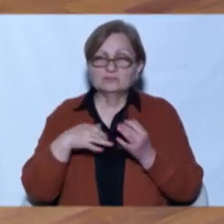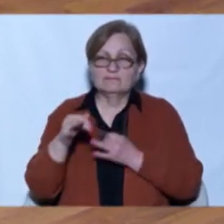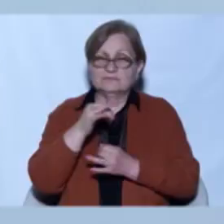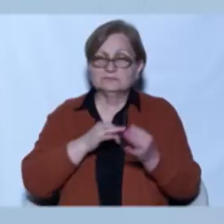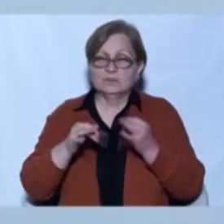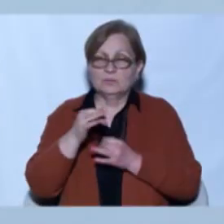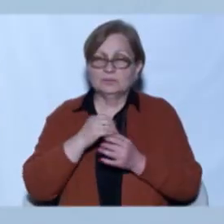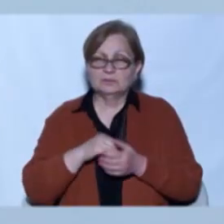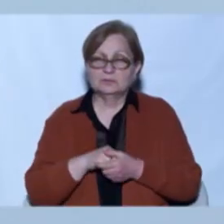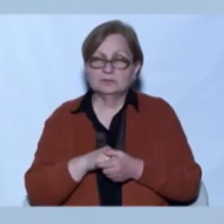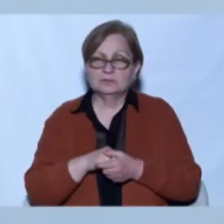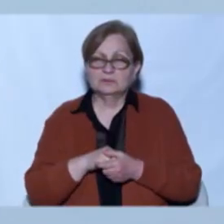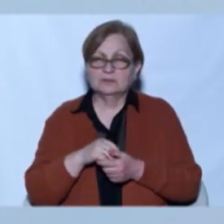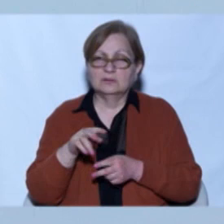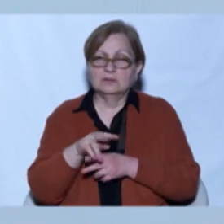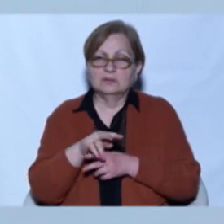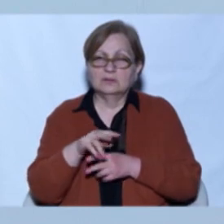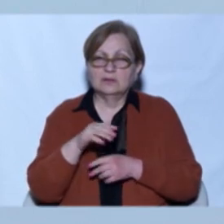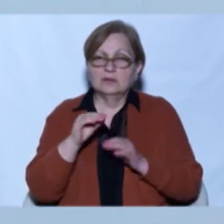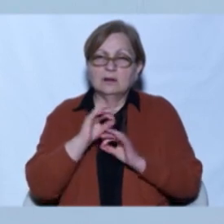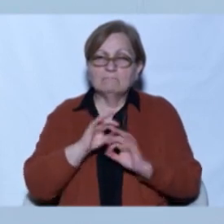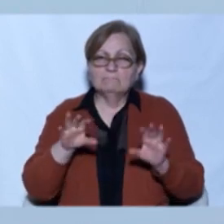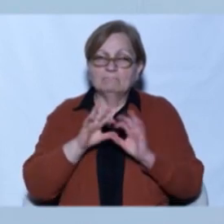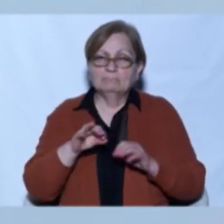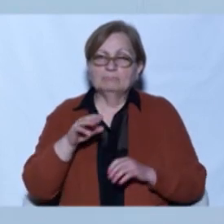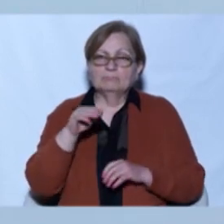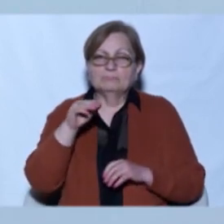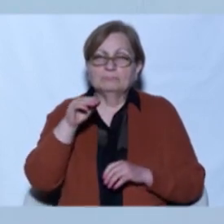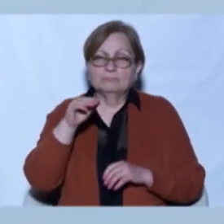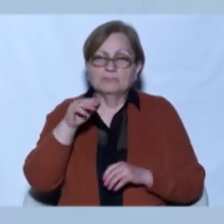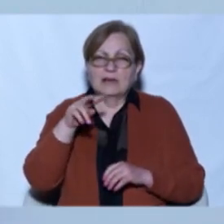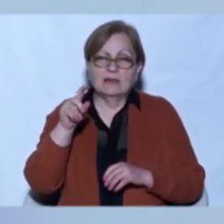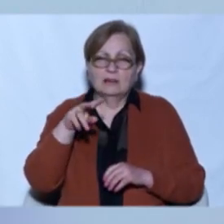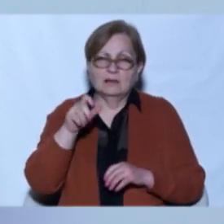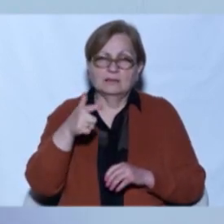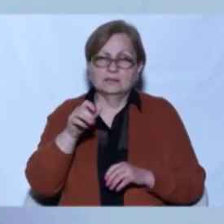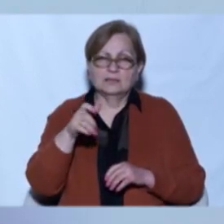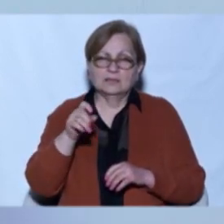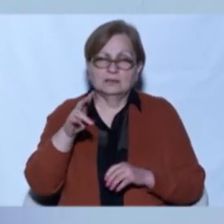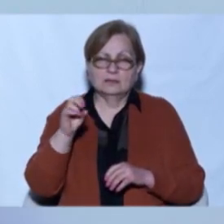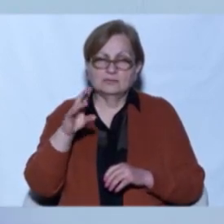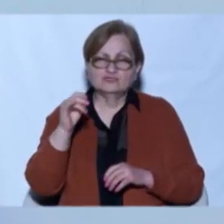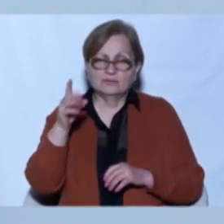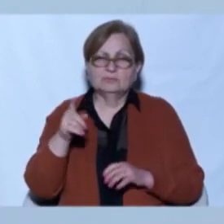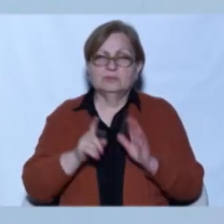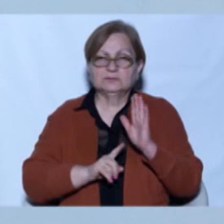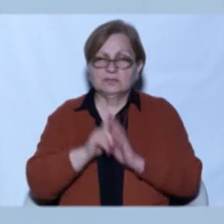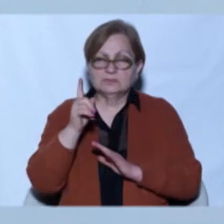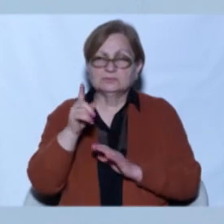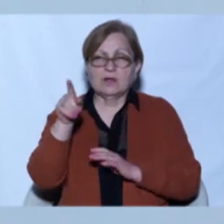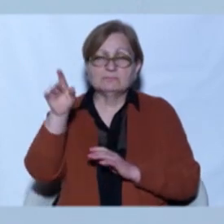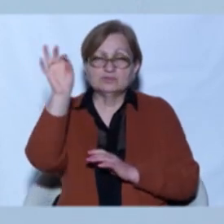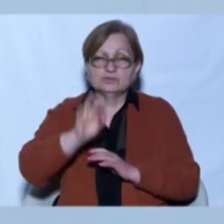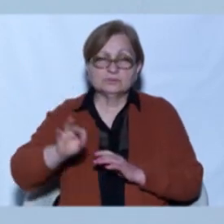ვისაუბროთ. ფილოლოგმა ლევან გიგინეიშვილმა ერთხელ ასე დაიწყო ლექციის ჩატარება ამ